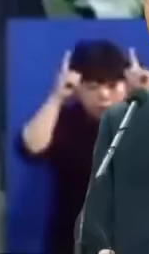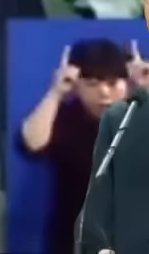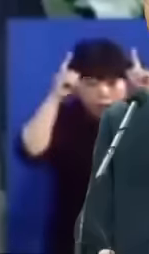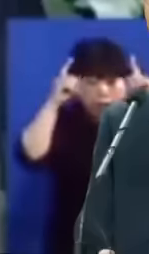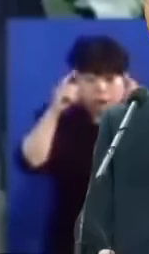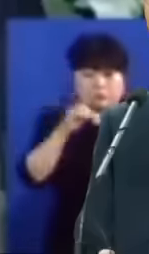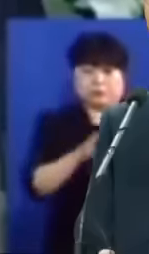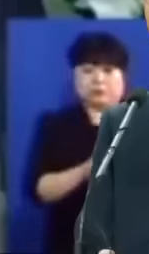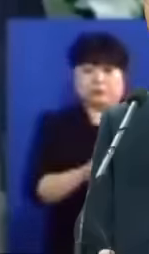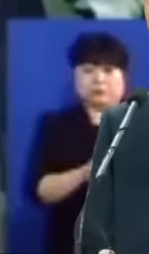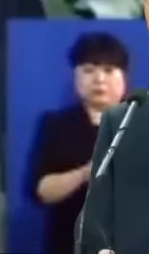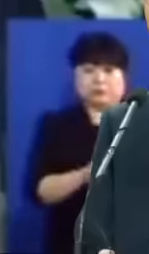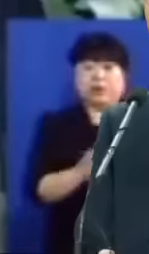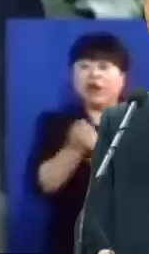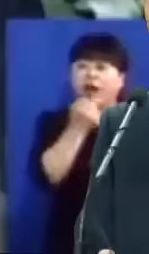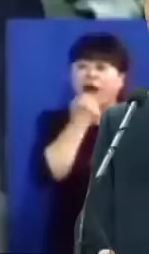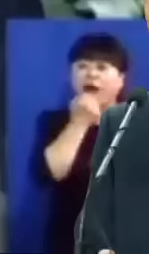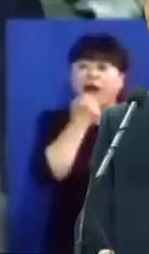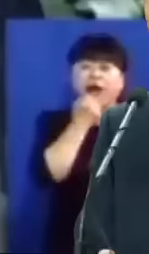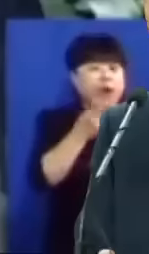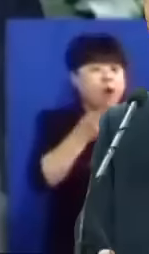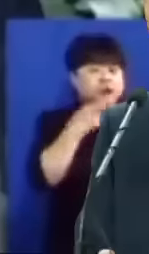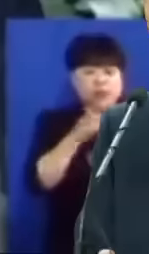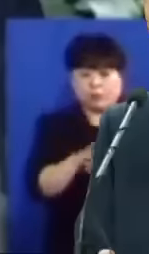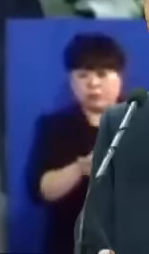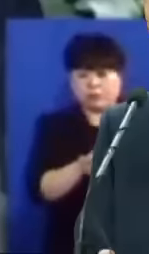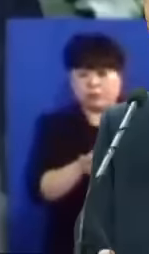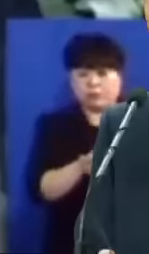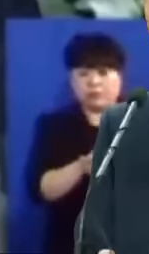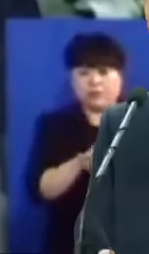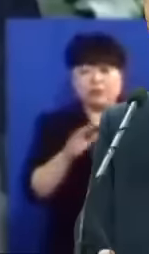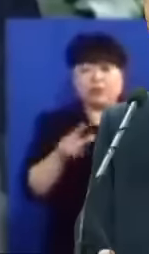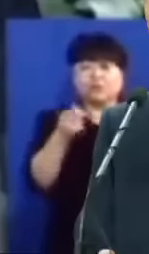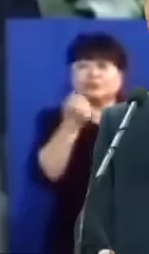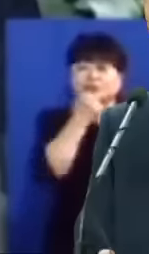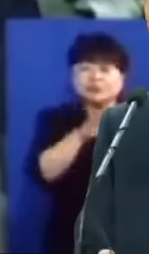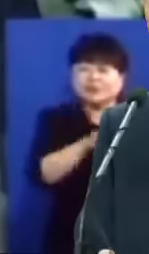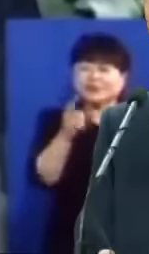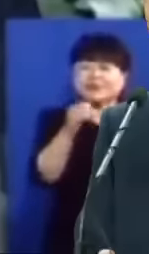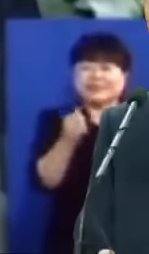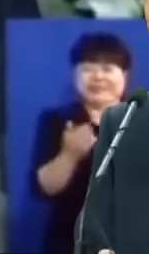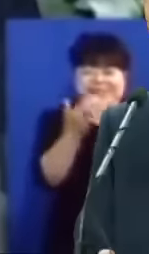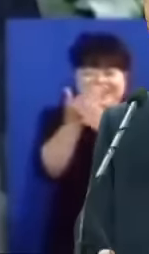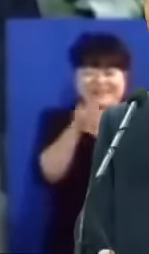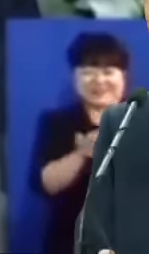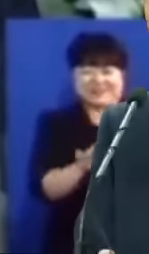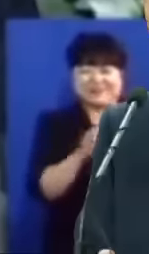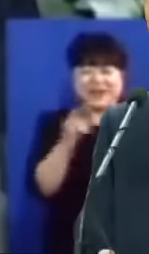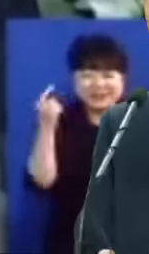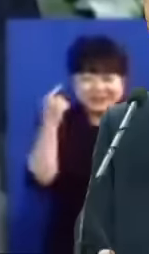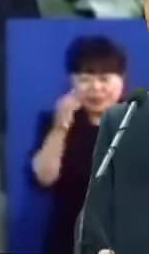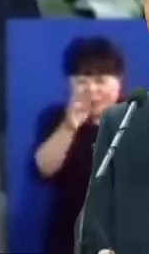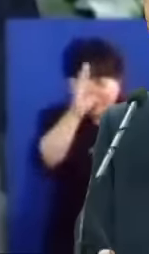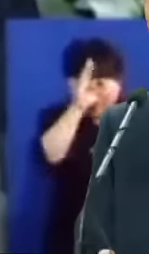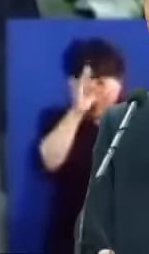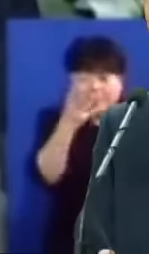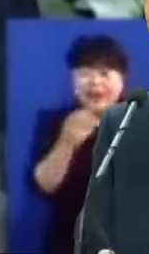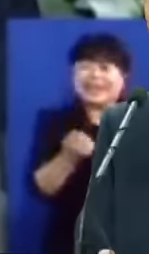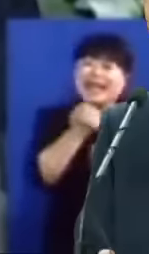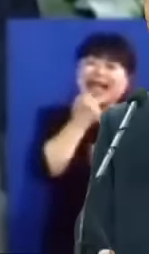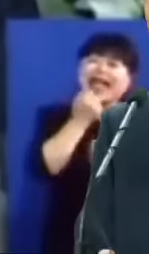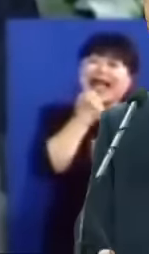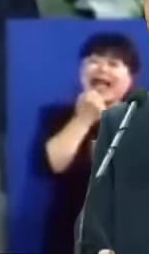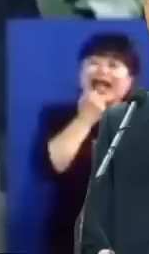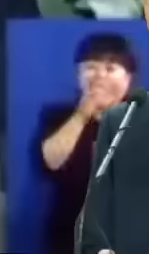내지 많이 웃지 않습니다. 요새 웃음 치료자들이 생겨서 하는 말을 들으면 병도 많이